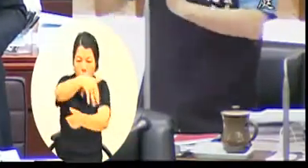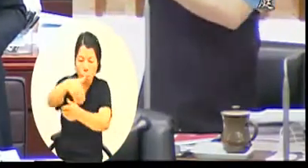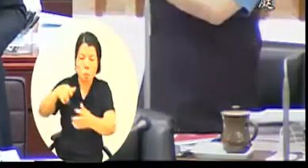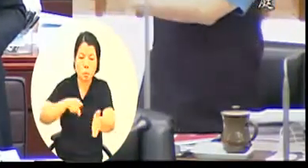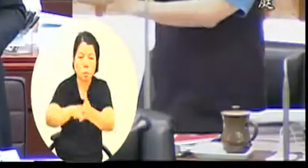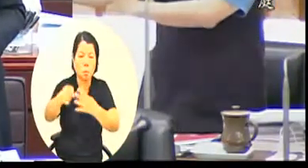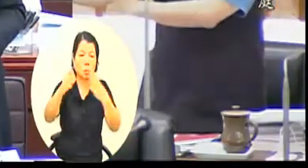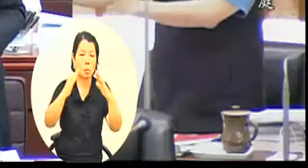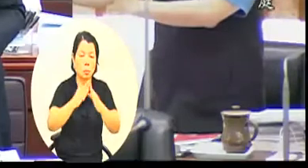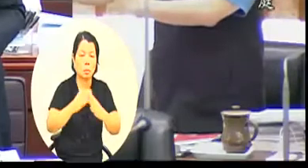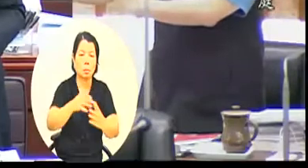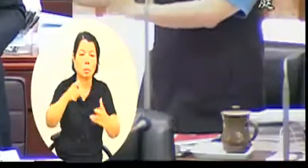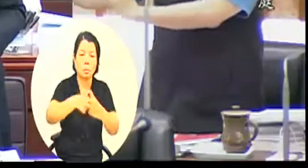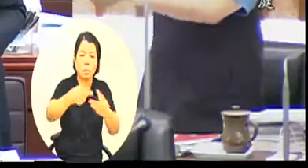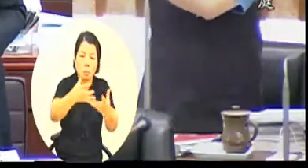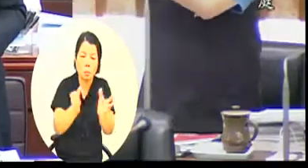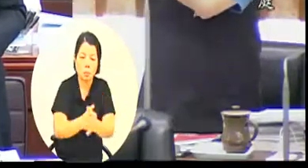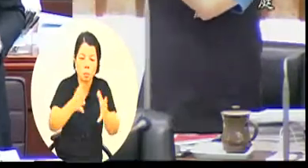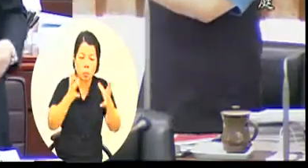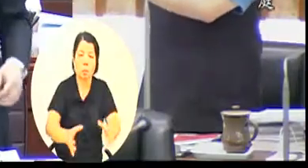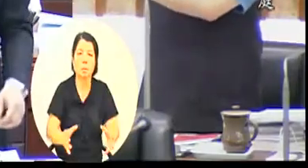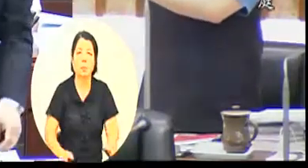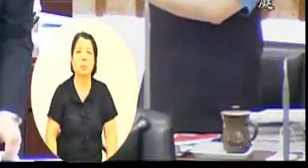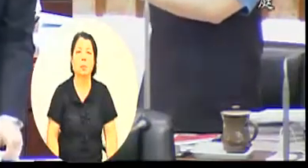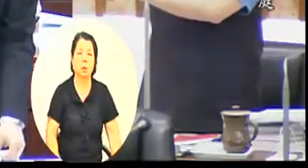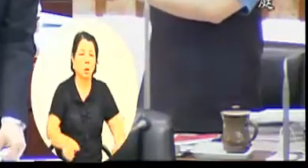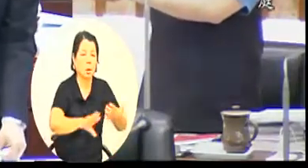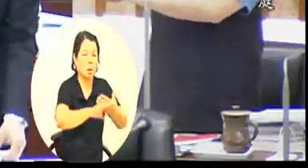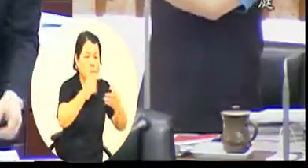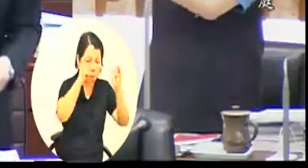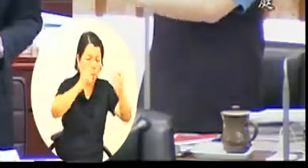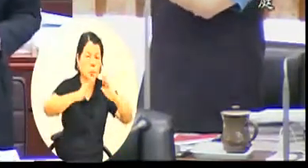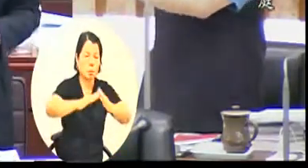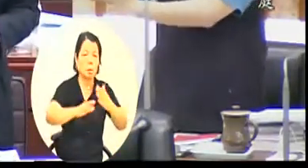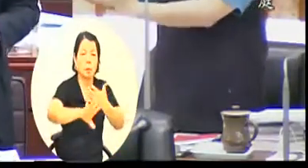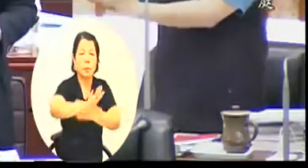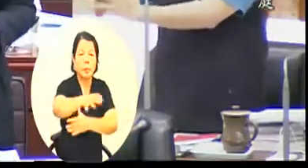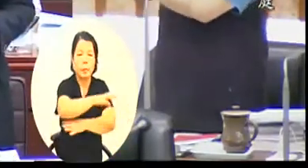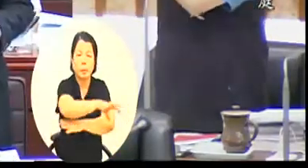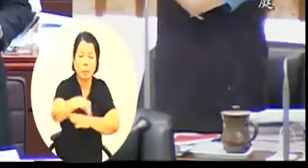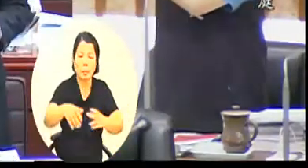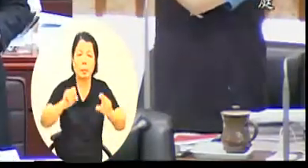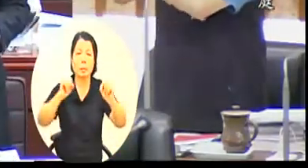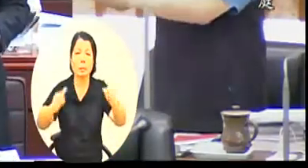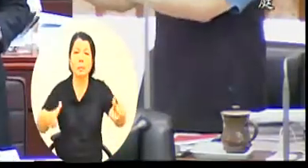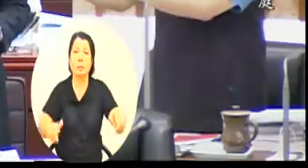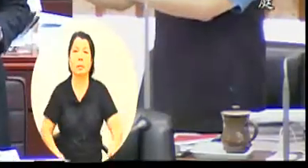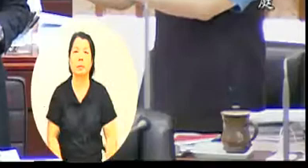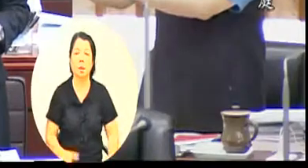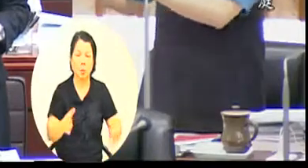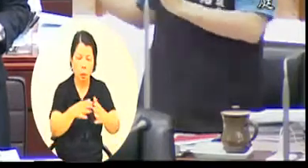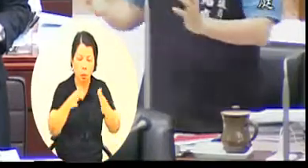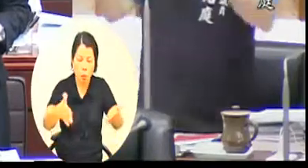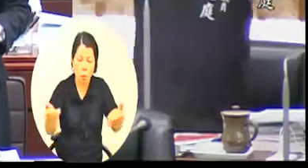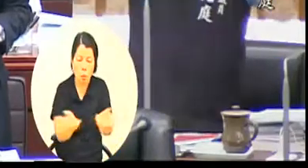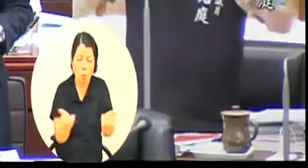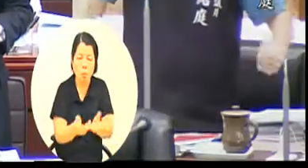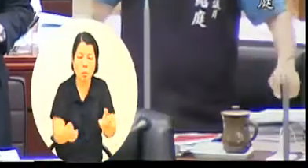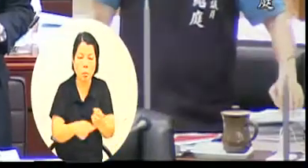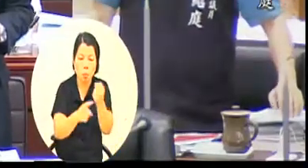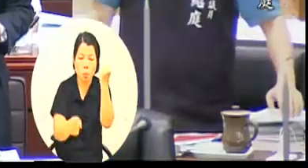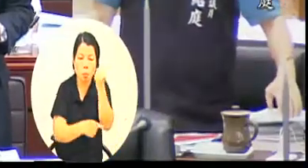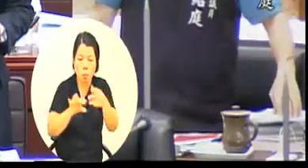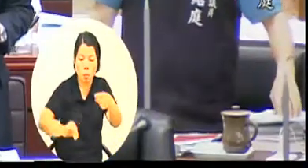雄市未来一个跟别的县市不一样的可能建壁容积的一套做法提出几项，